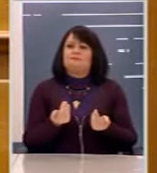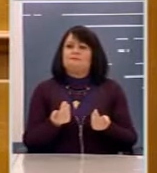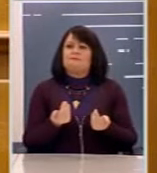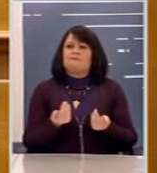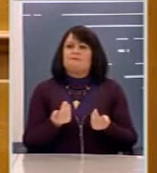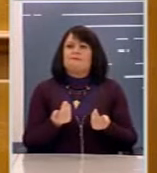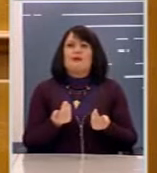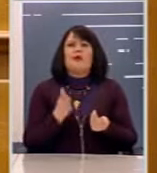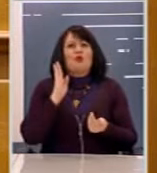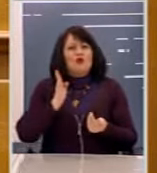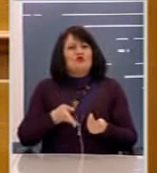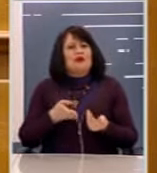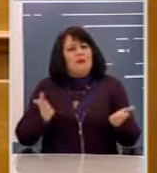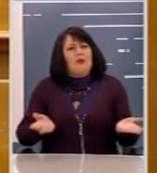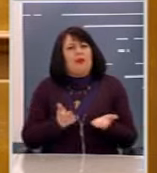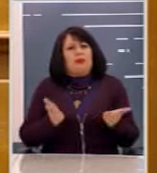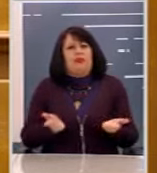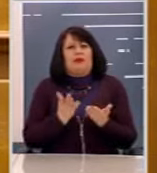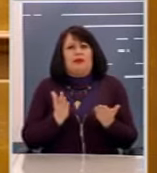εισόδου